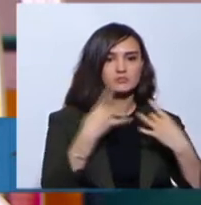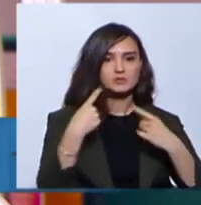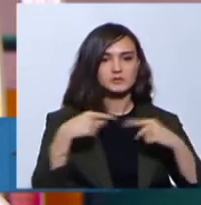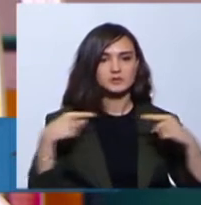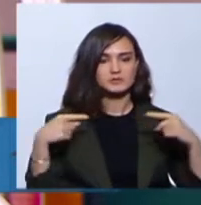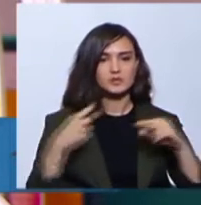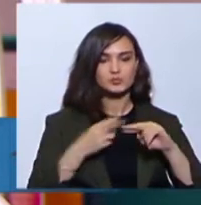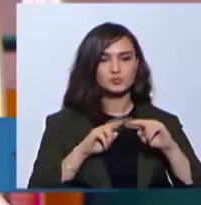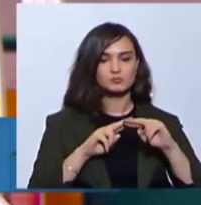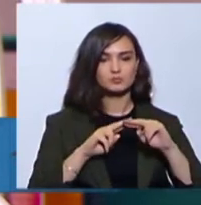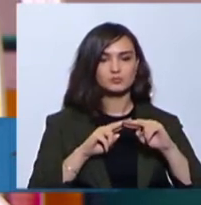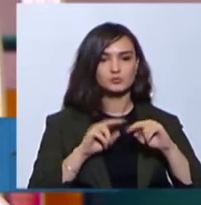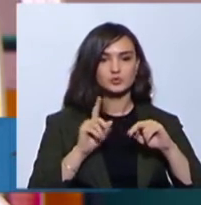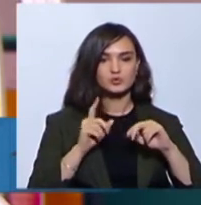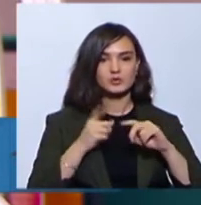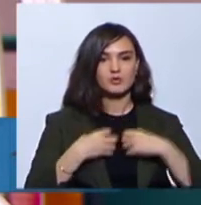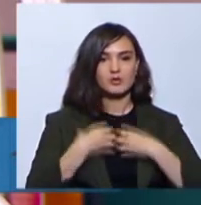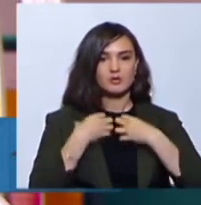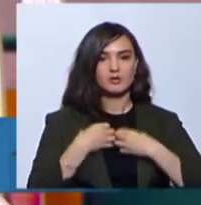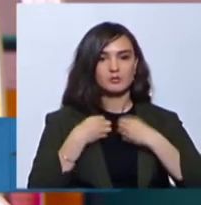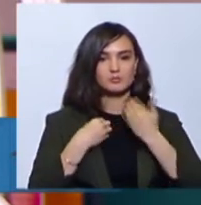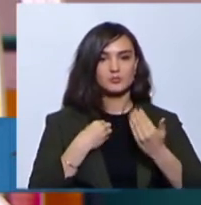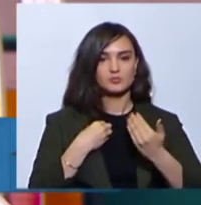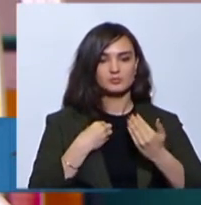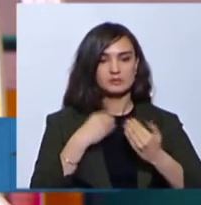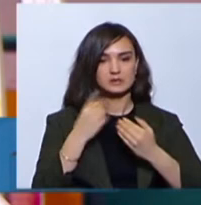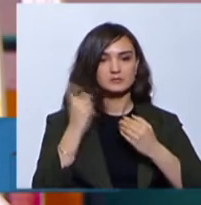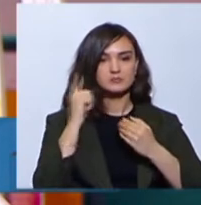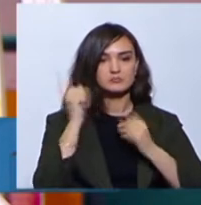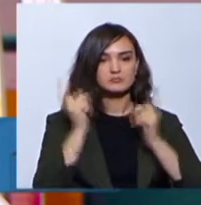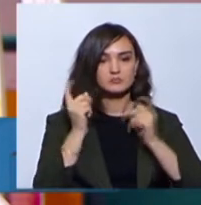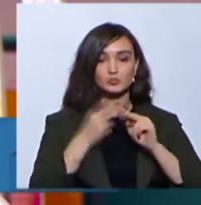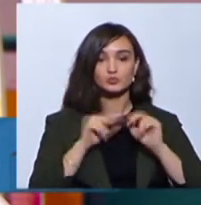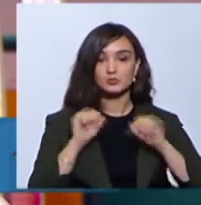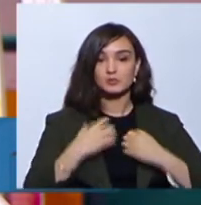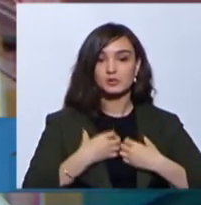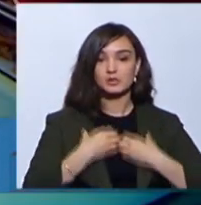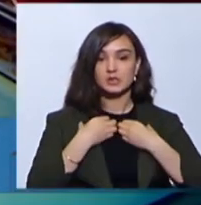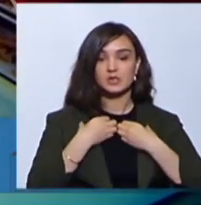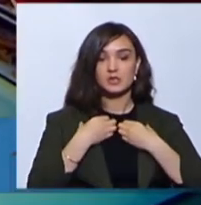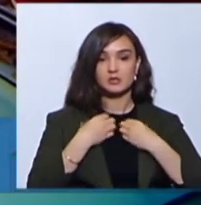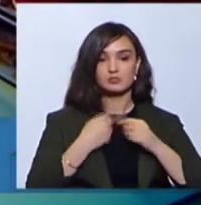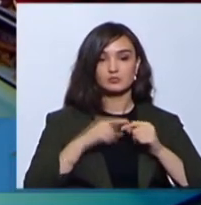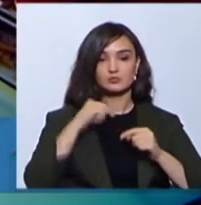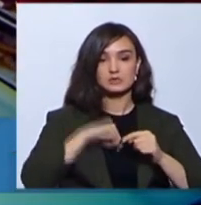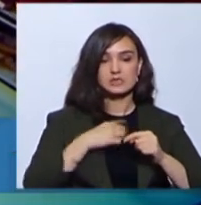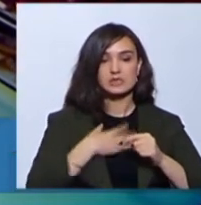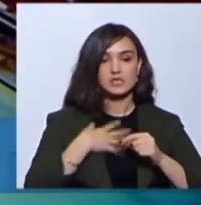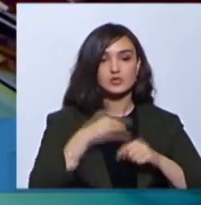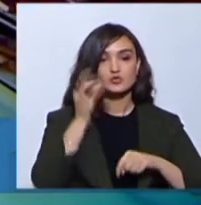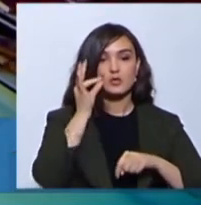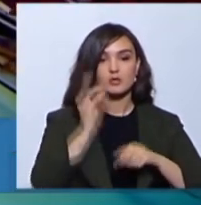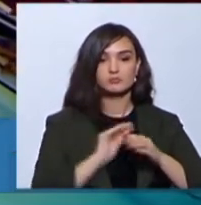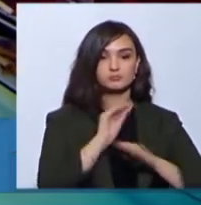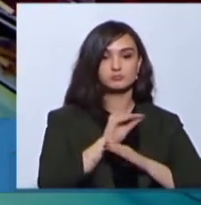აქცენტი კეთდება სწორედ დრამატული შინაარსის მონაცემებზე, სტრესი შეიძლება იყოს თუ არა ის ფაქტორი, რომელიც შაქრიან